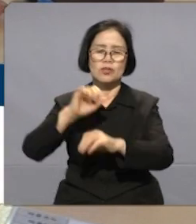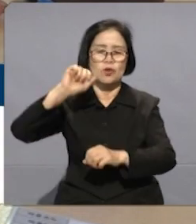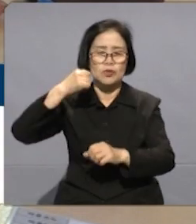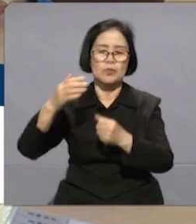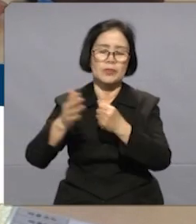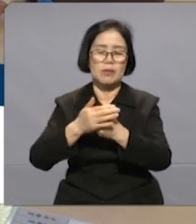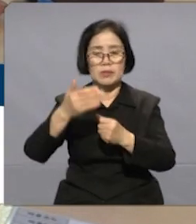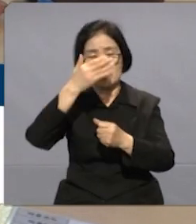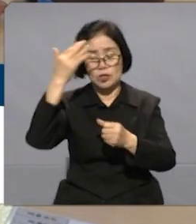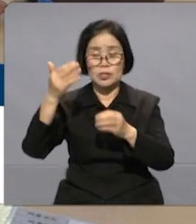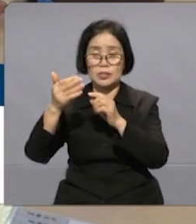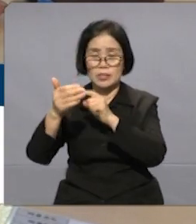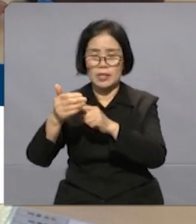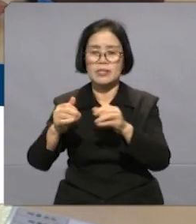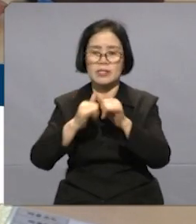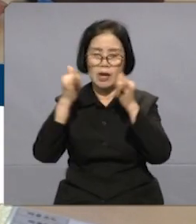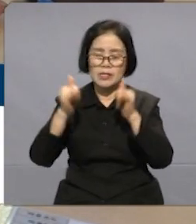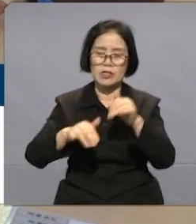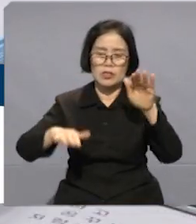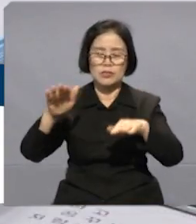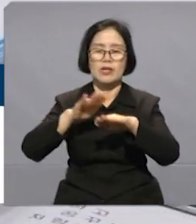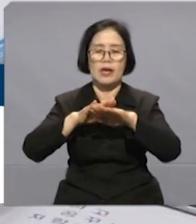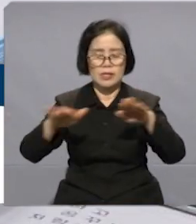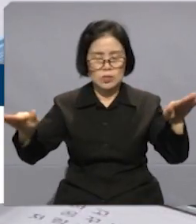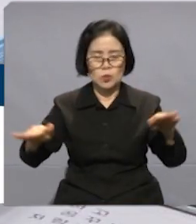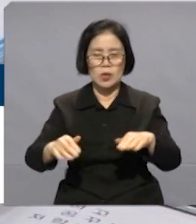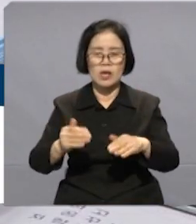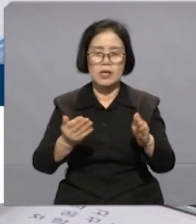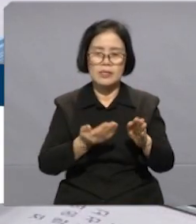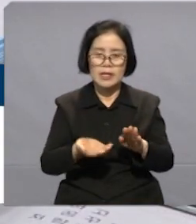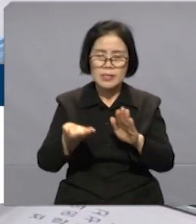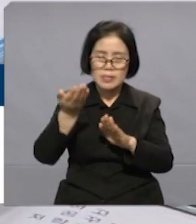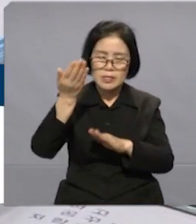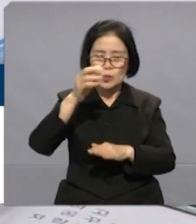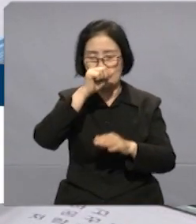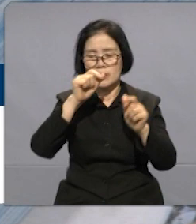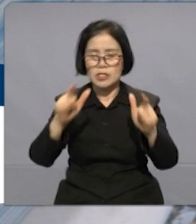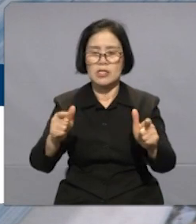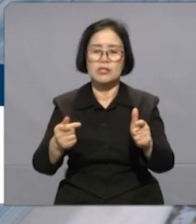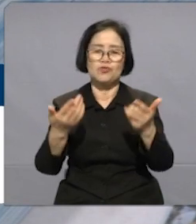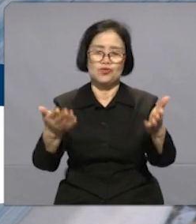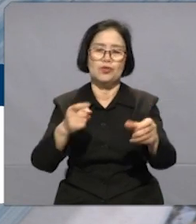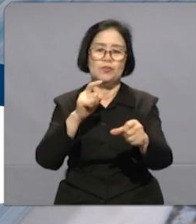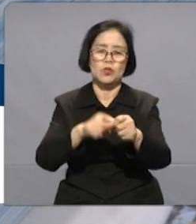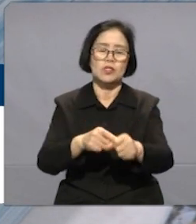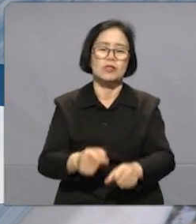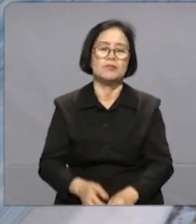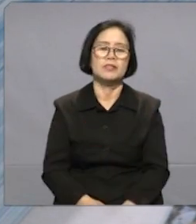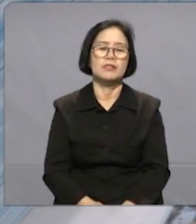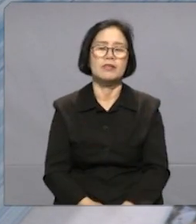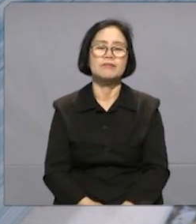어려운 청년들에게 사회적 격차 해소와 계층 이동의 기회를 주려는 게 목적입니다.